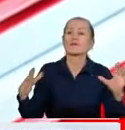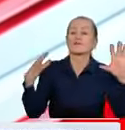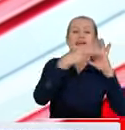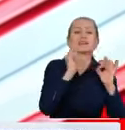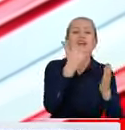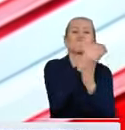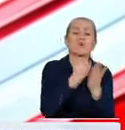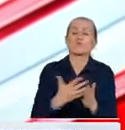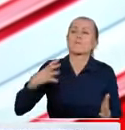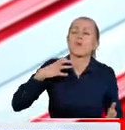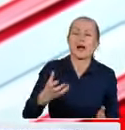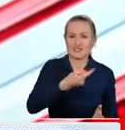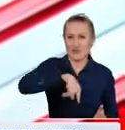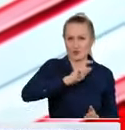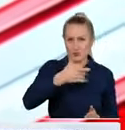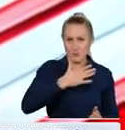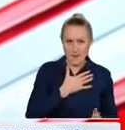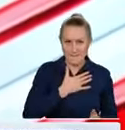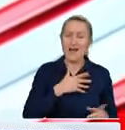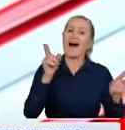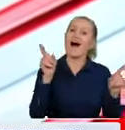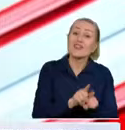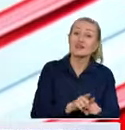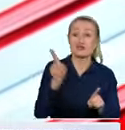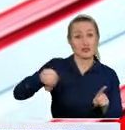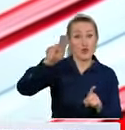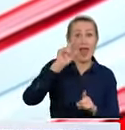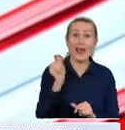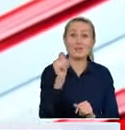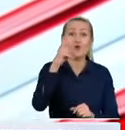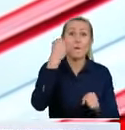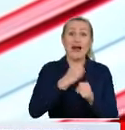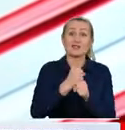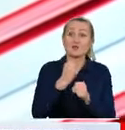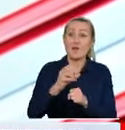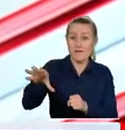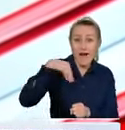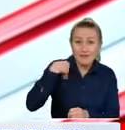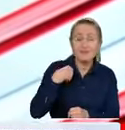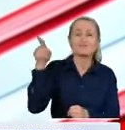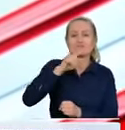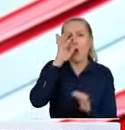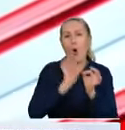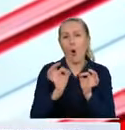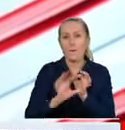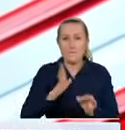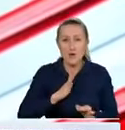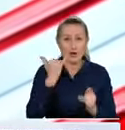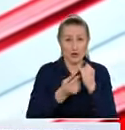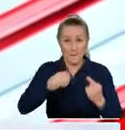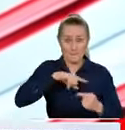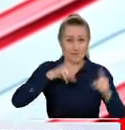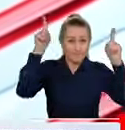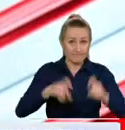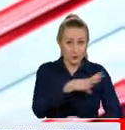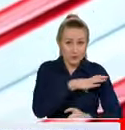naszym bogactwem, a jednocześnie eksperci, którzy pracują dla mnie, wyliczyli, że jeżeli uruchomimy gospodarkę, jesteśmy